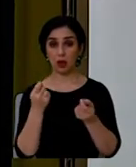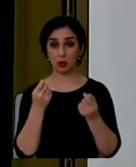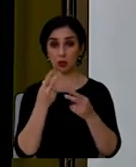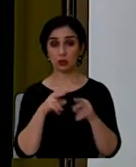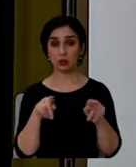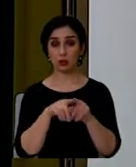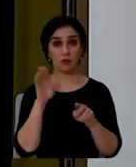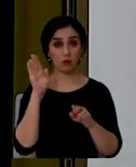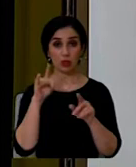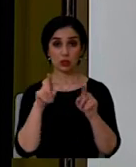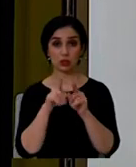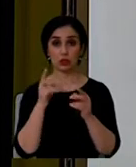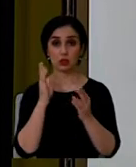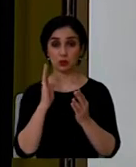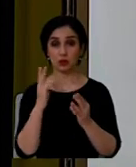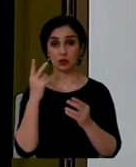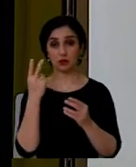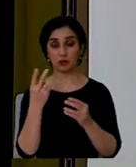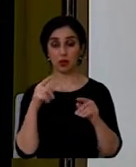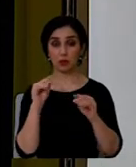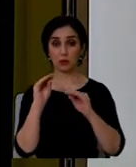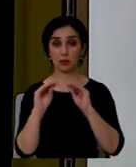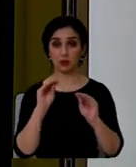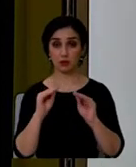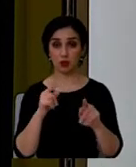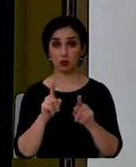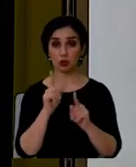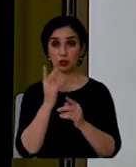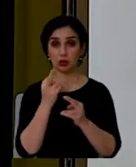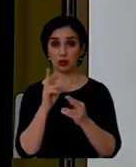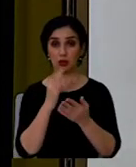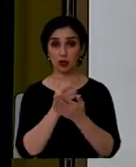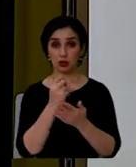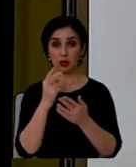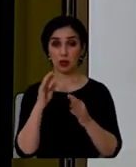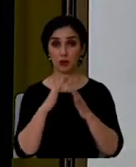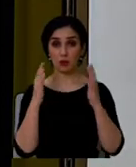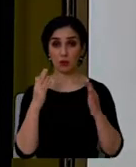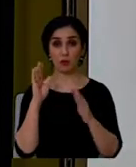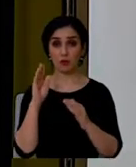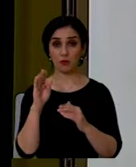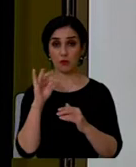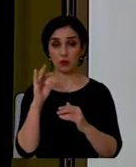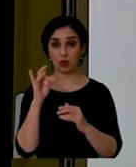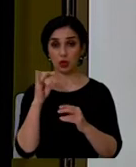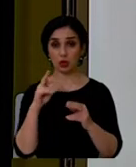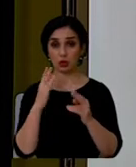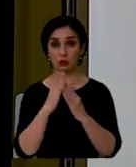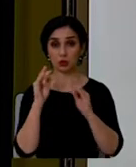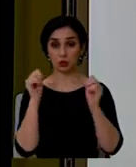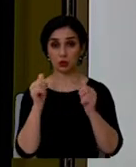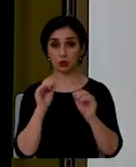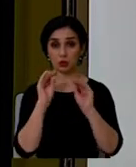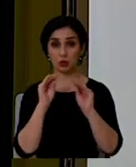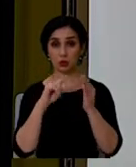воды станет тоже 2. Подставляем. Для того, чтобы найти объем водорода, мы используем формулу